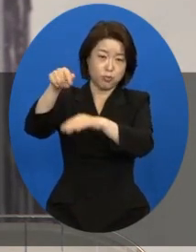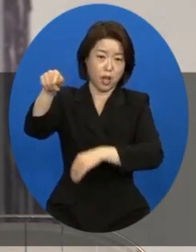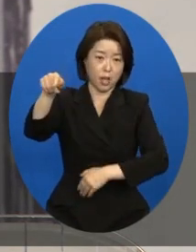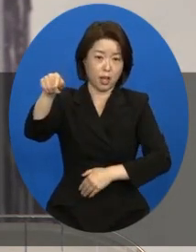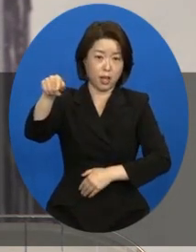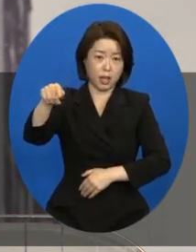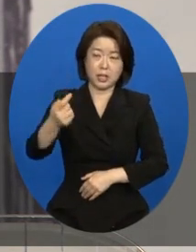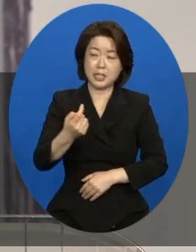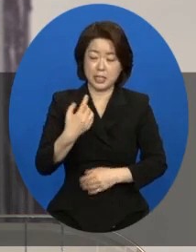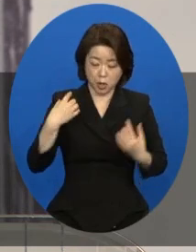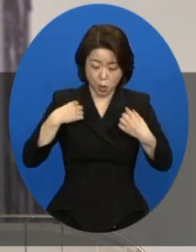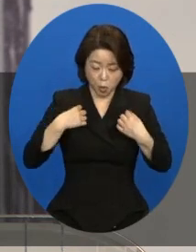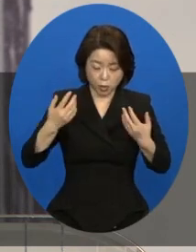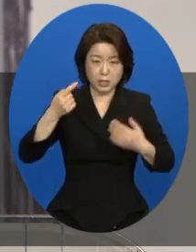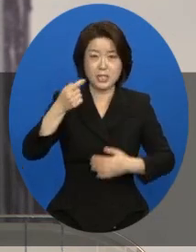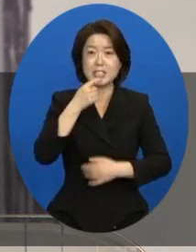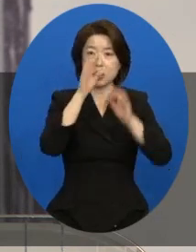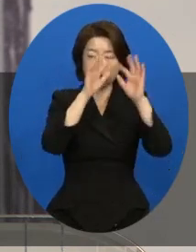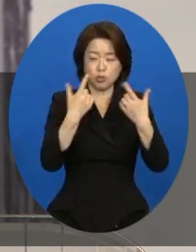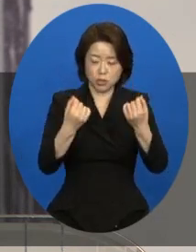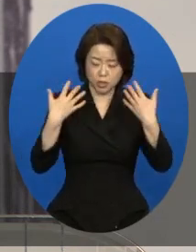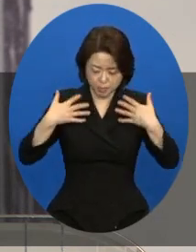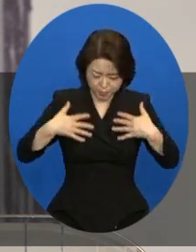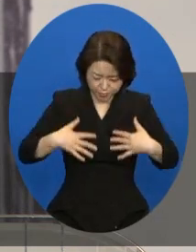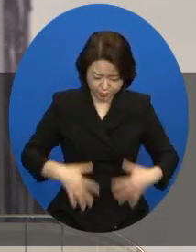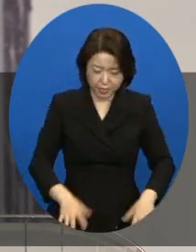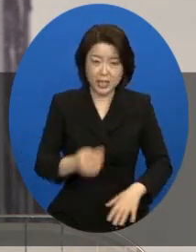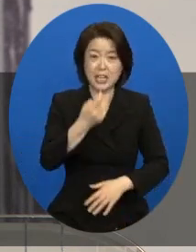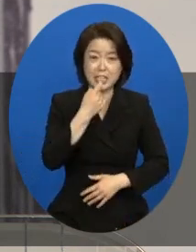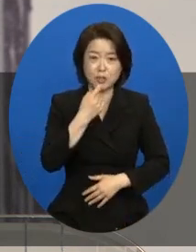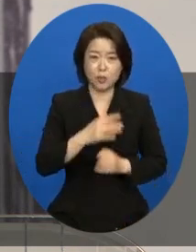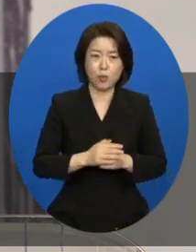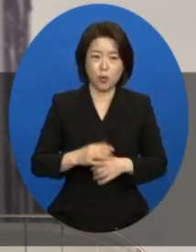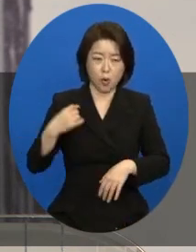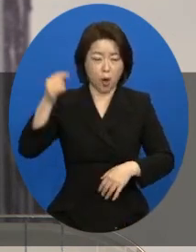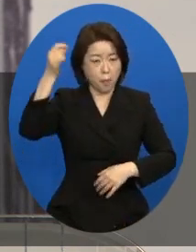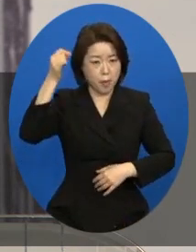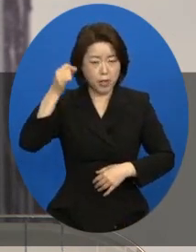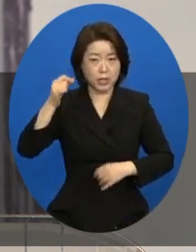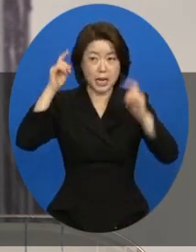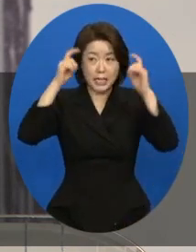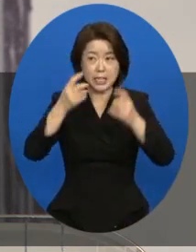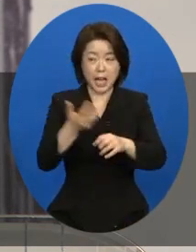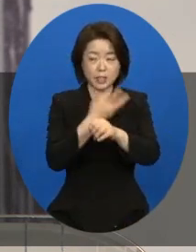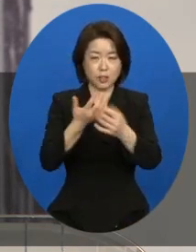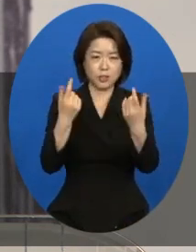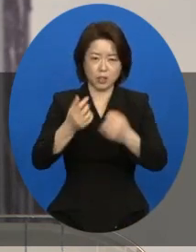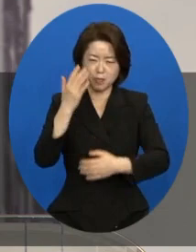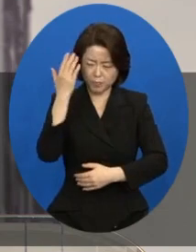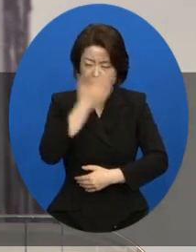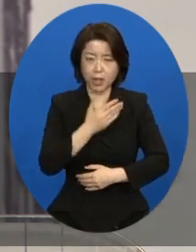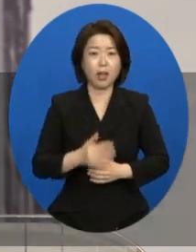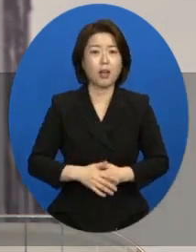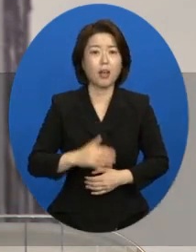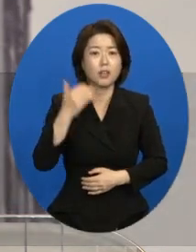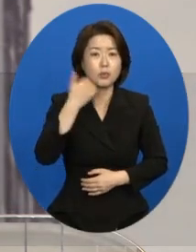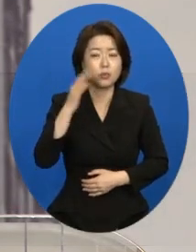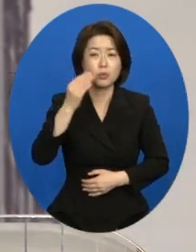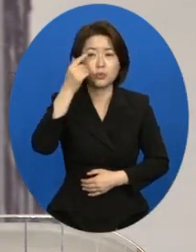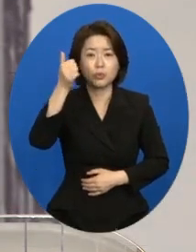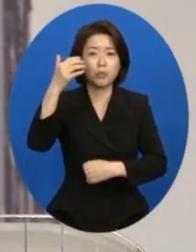옷은 눈과 같이 희고 머리카락은 양털과 같이 깨끗하였다. 누구실까요? 성부